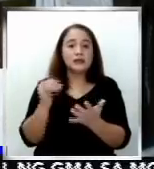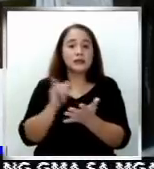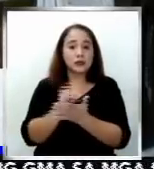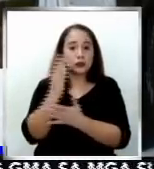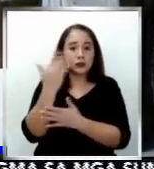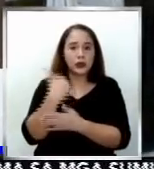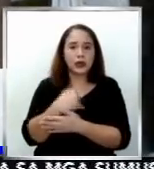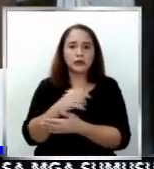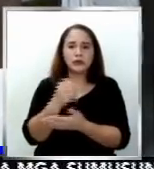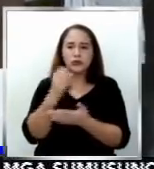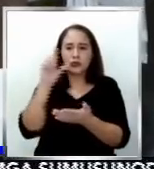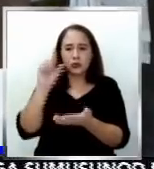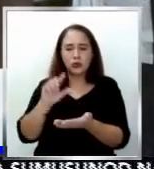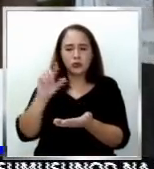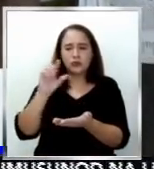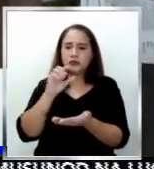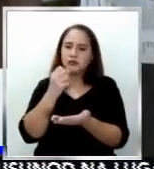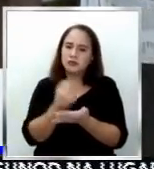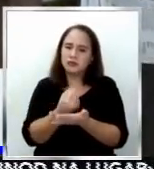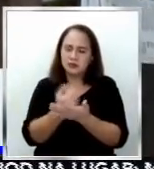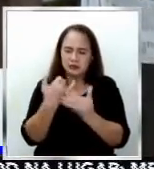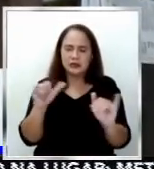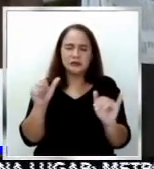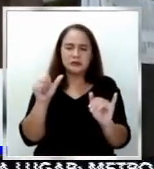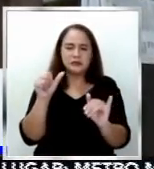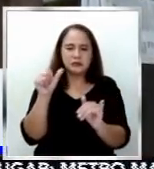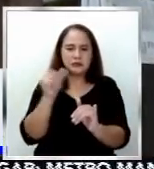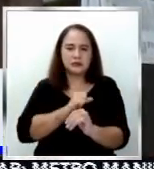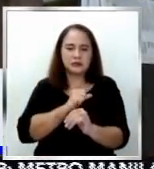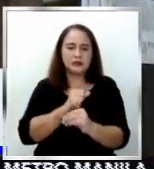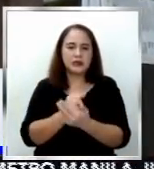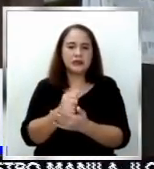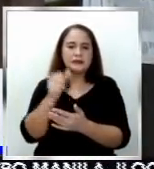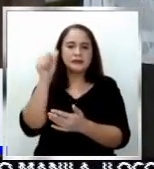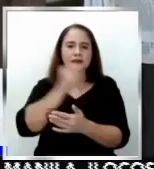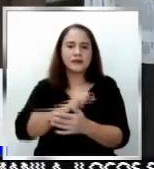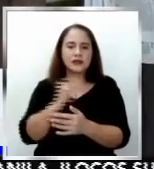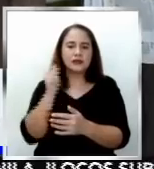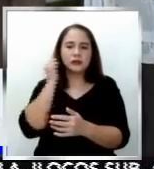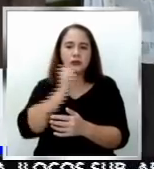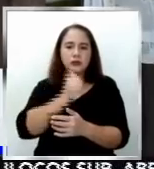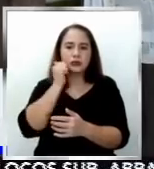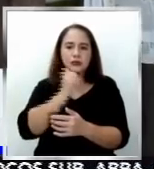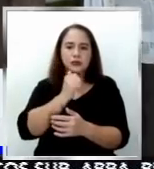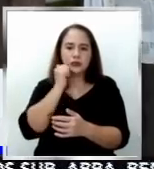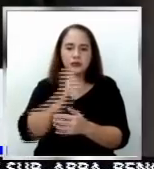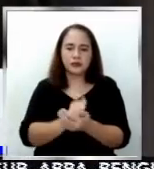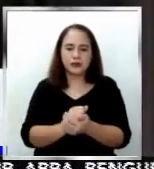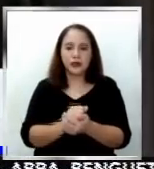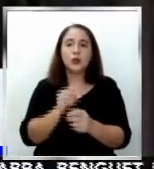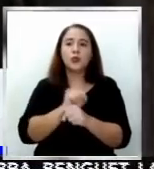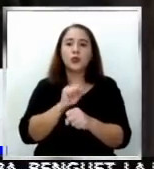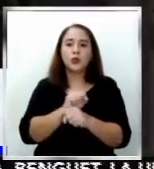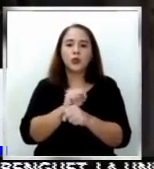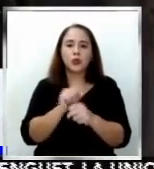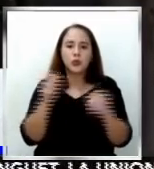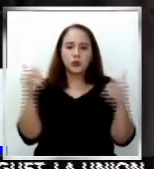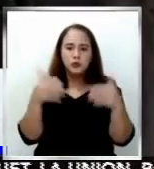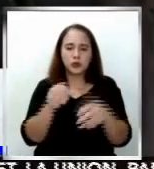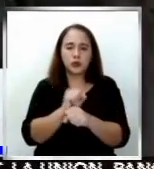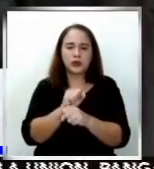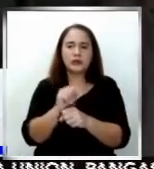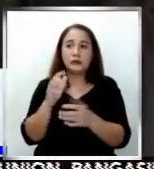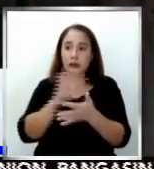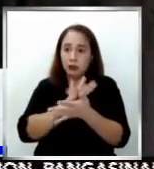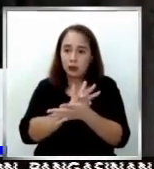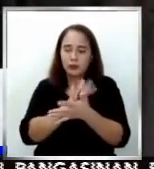sahod, sige lang. Tiyaga lang sa araw-araw, ma'am. Trabaho lang po. Kahit po may COVID,